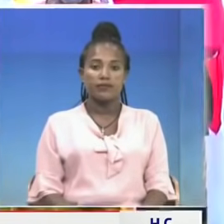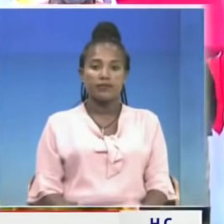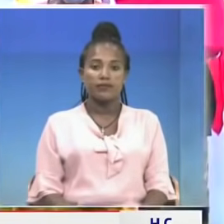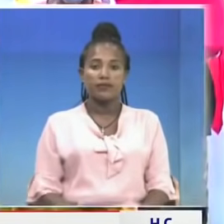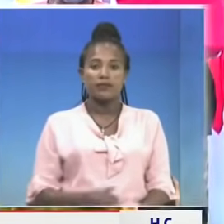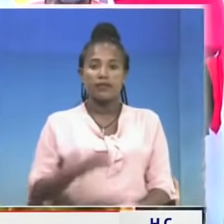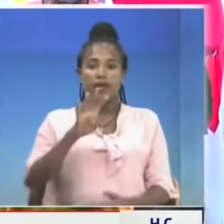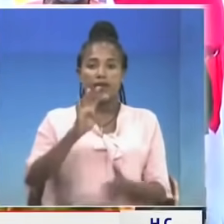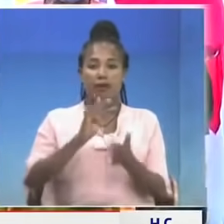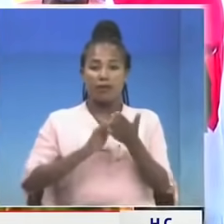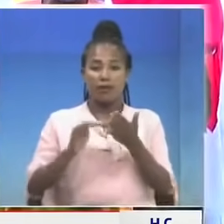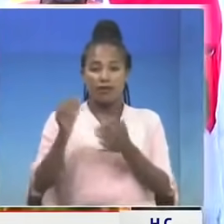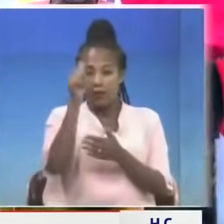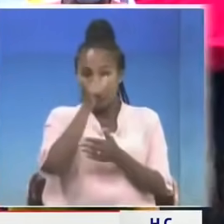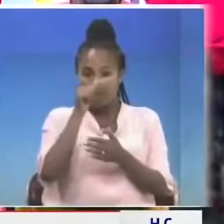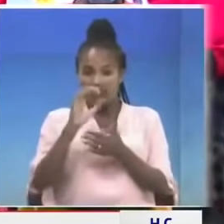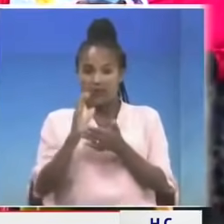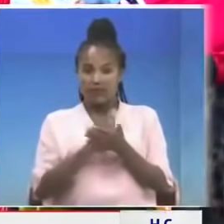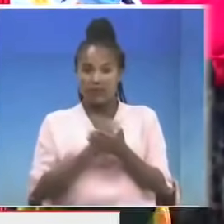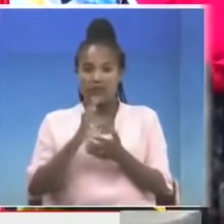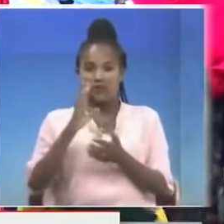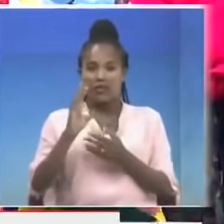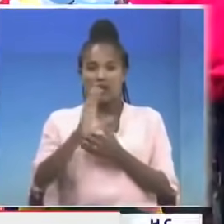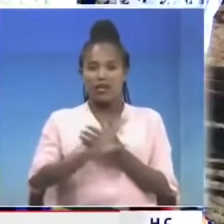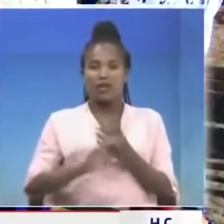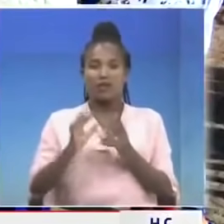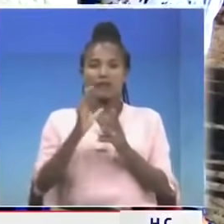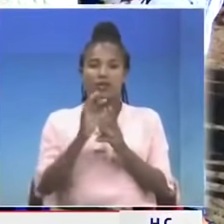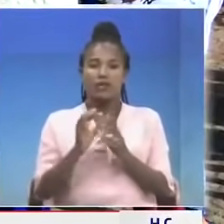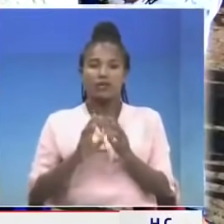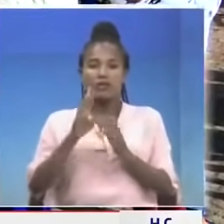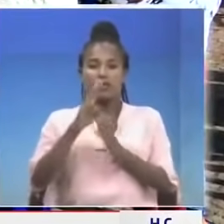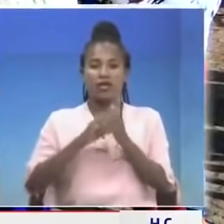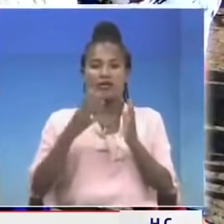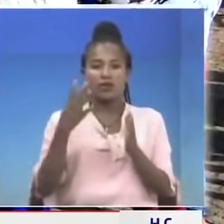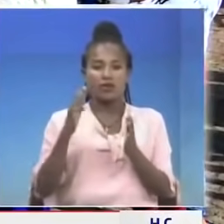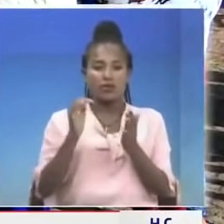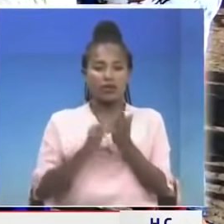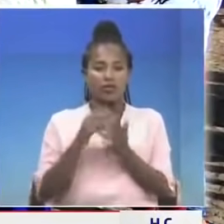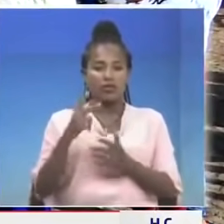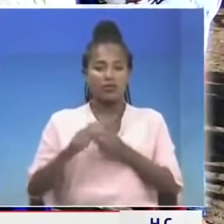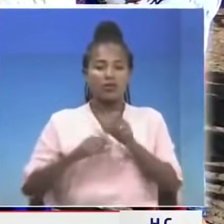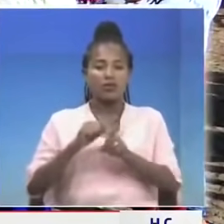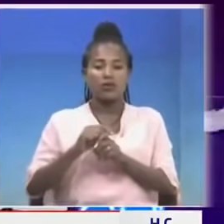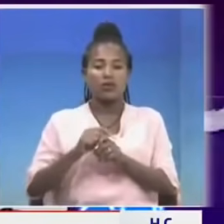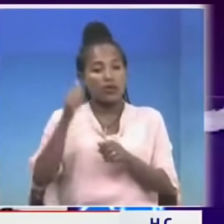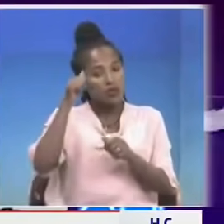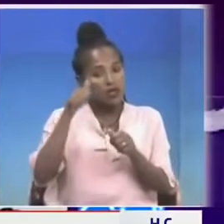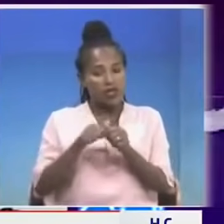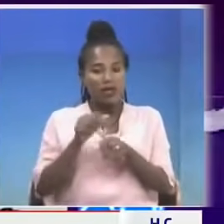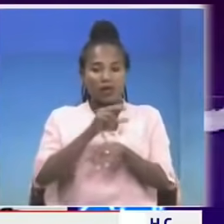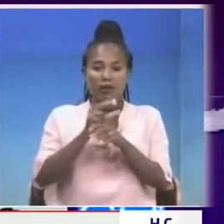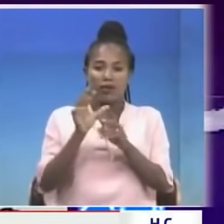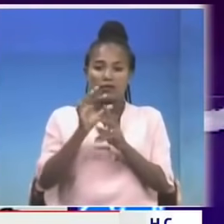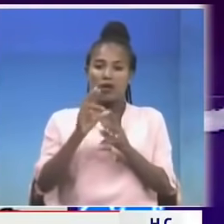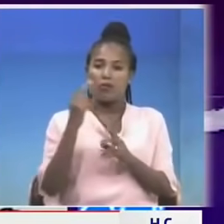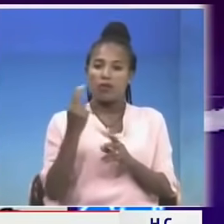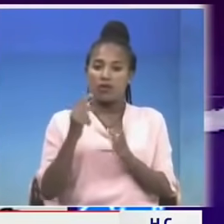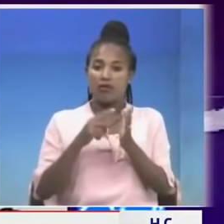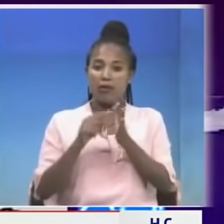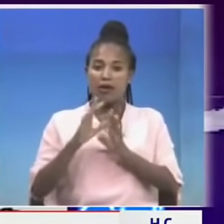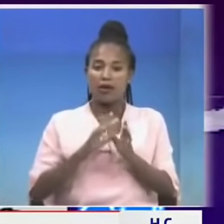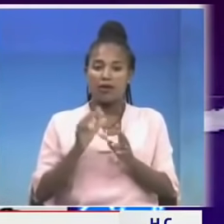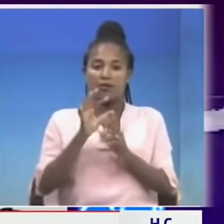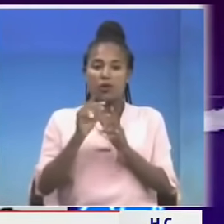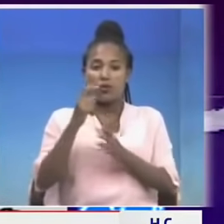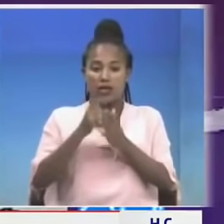አርባ ሚሊየን ኢትዮጵያውያን የተሳተፉበት ስድስተኛው ሀገራዊ ምርጫ ሰኔ 14 2013 መካሄዱ ይታወሳል። የብሔራዊ ምርጫ ቦርድ ይፋ ባደረገው